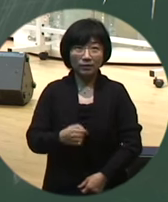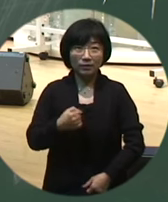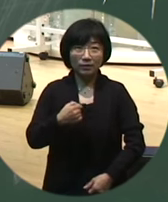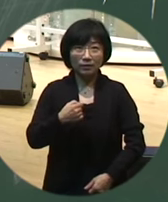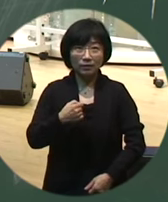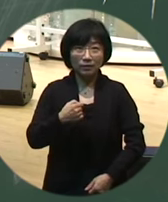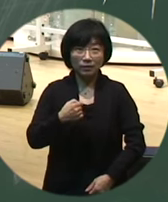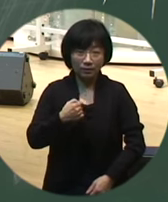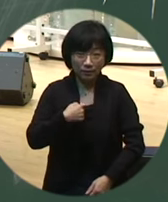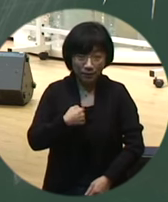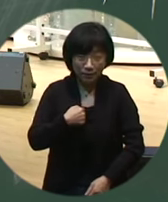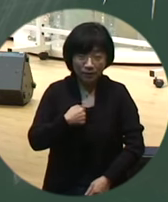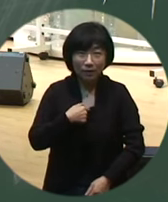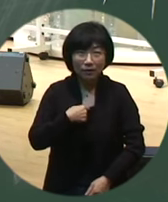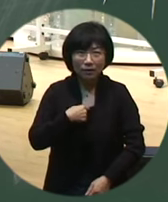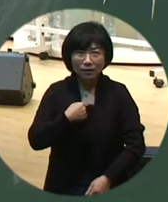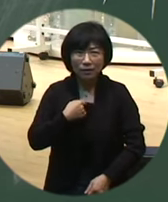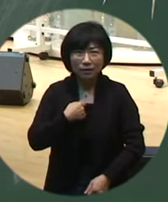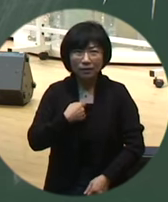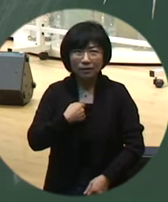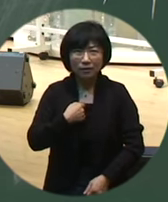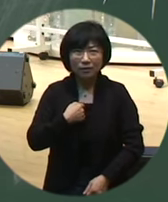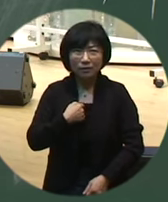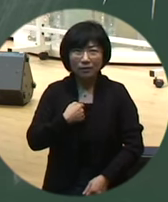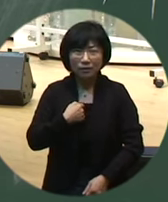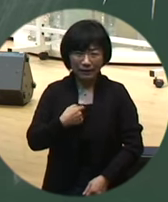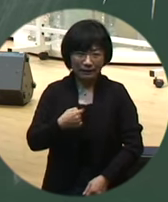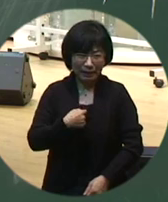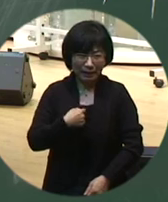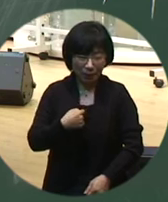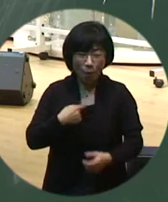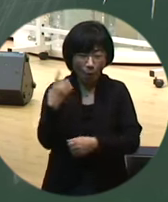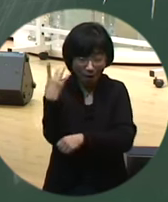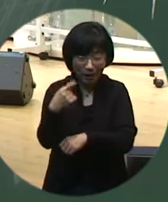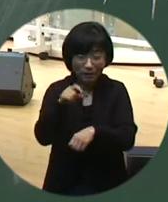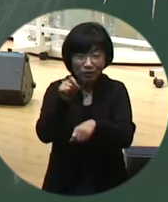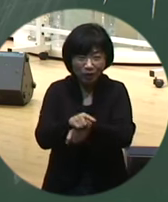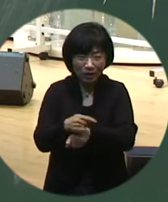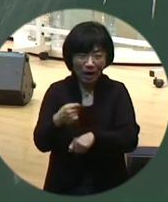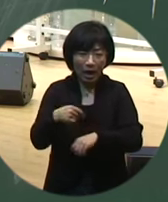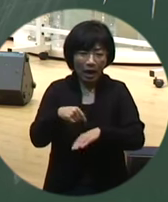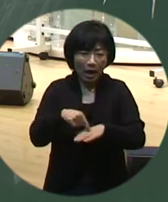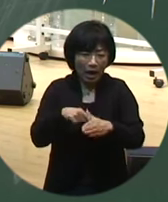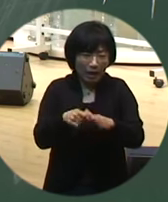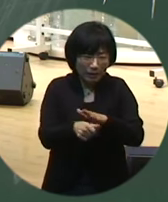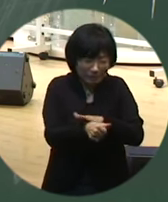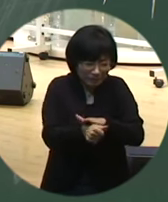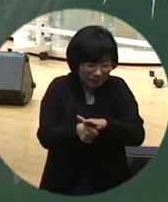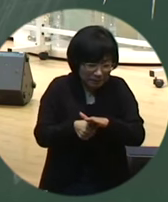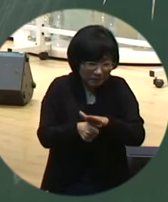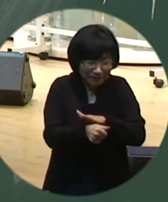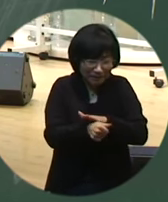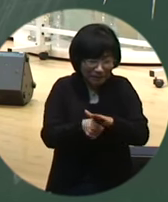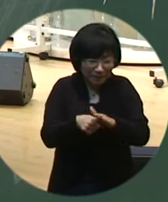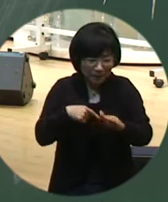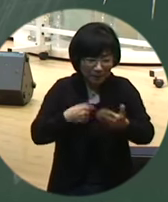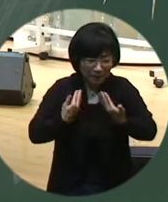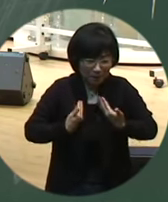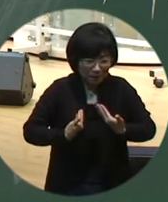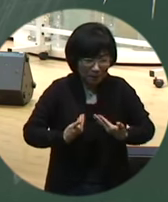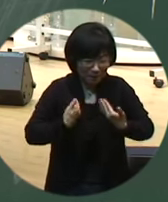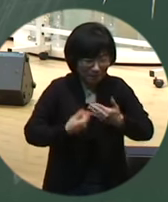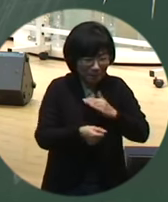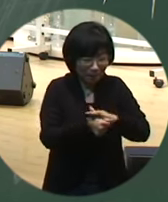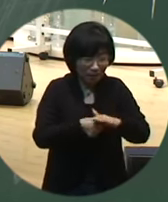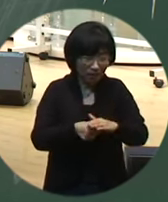굉장히 소심해요. You know, I'm actually very timid. People don't believe me. I'm very timid. 굉장히 내성적이고. And I'm actually very drawn into myself.